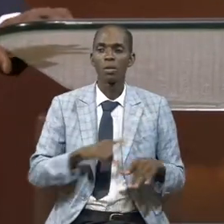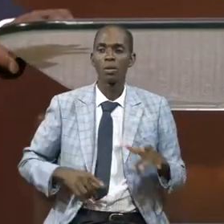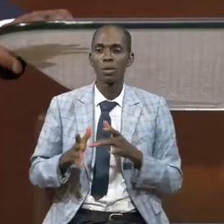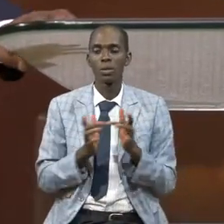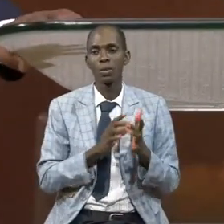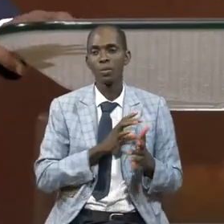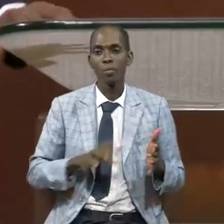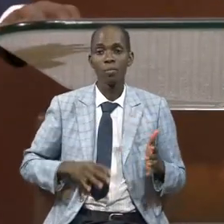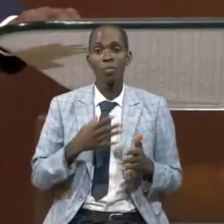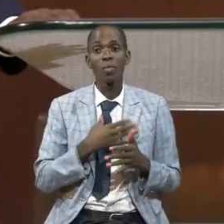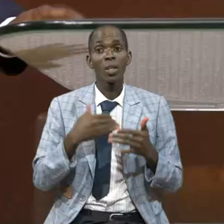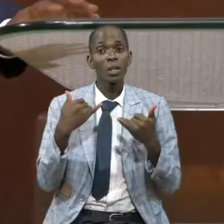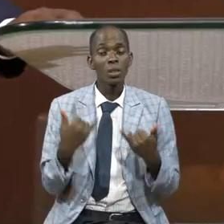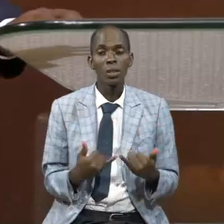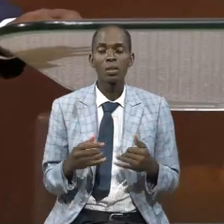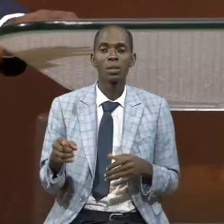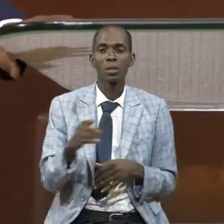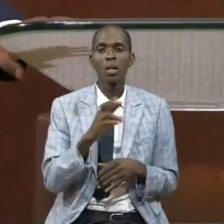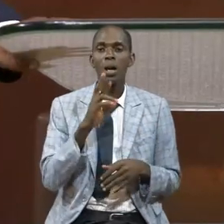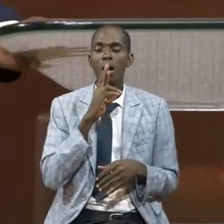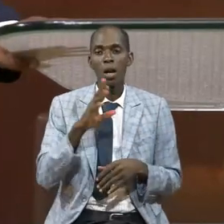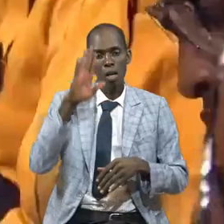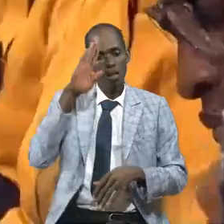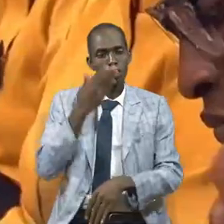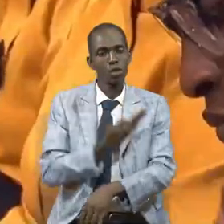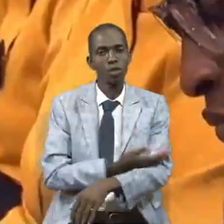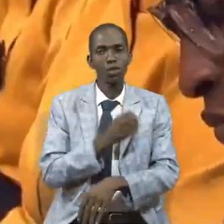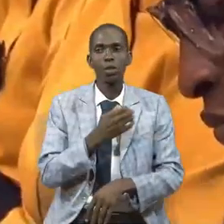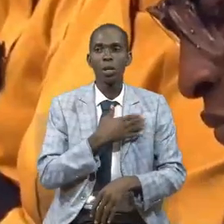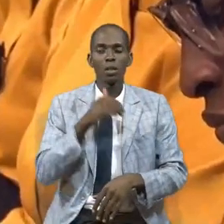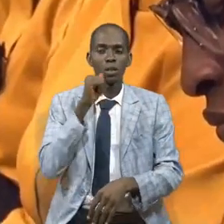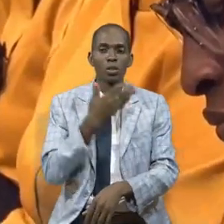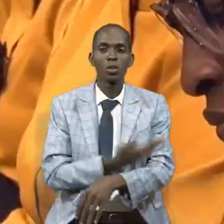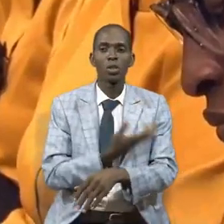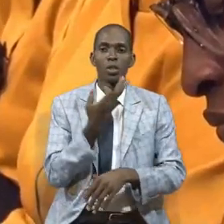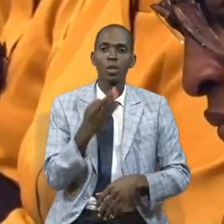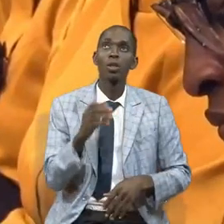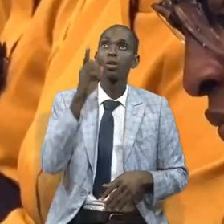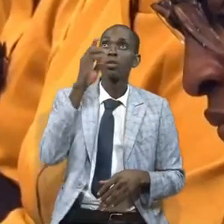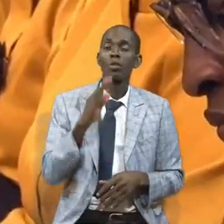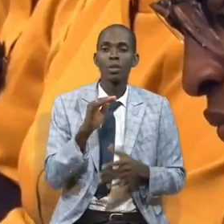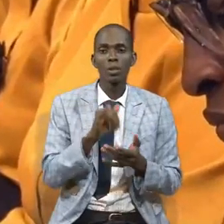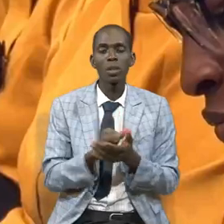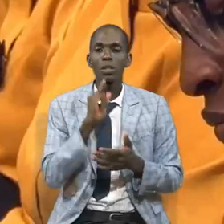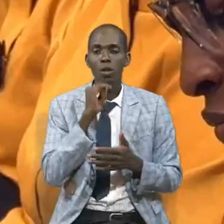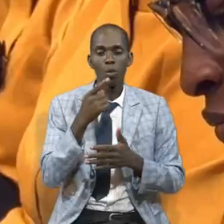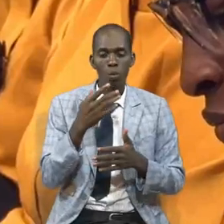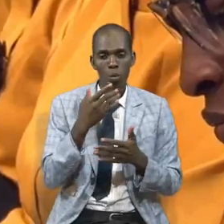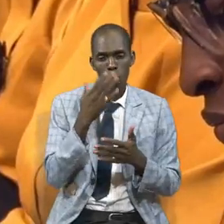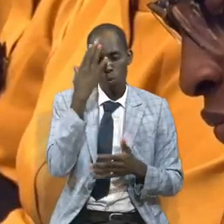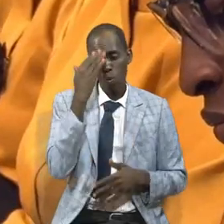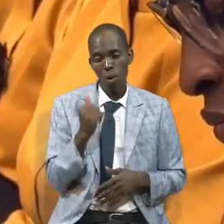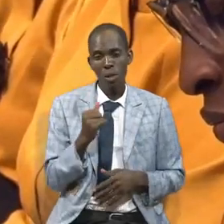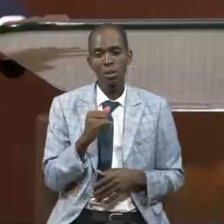Maintenant, ils croient au Seigneur Jésus-Christ et maintenant, ils sont fils et filles de Dieu. C'est ce que Dieu a dit, sortez du milieu